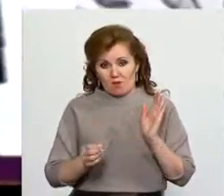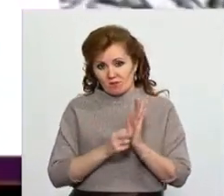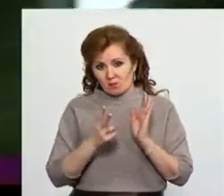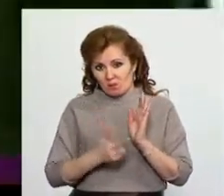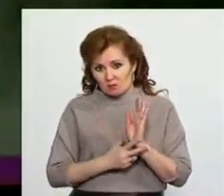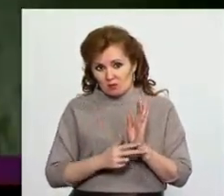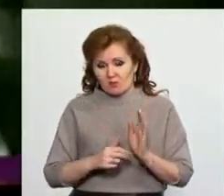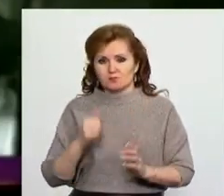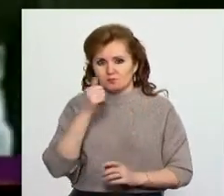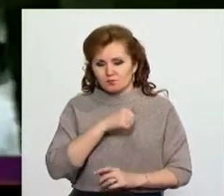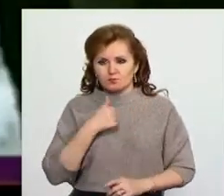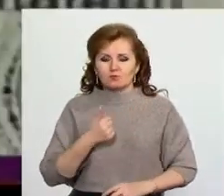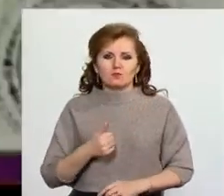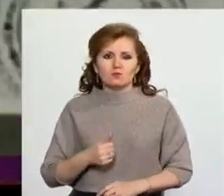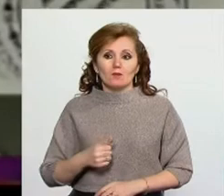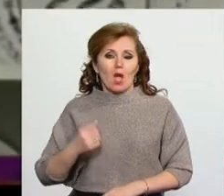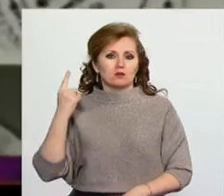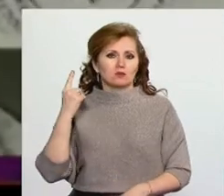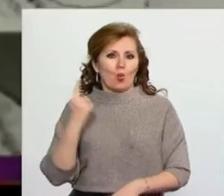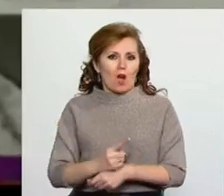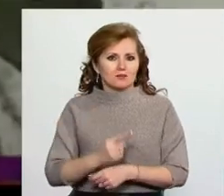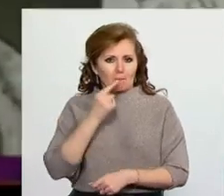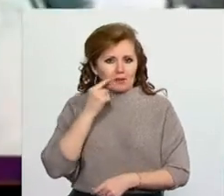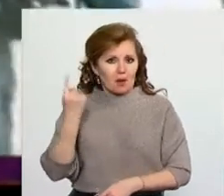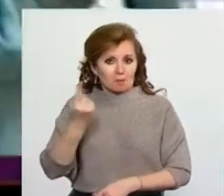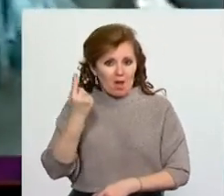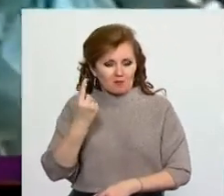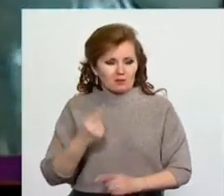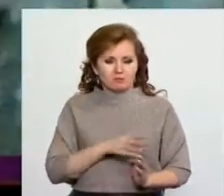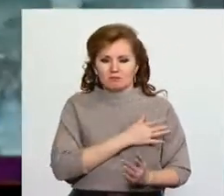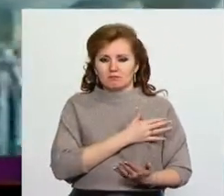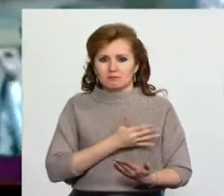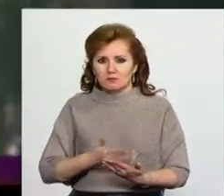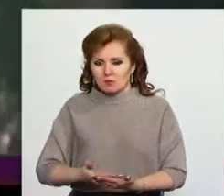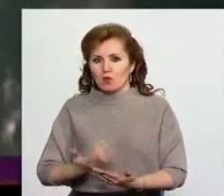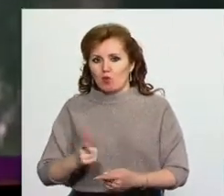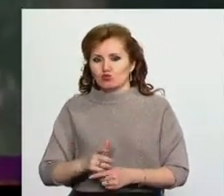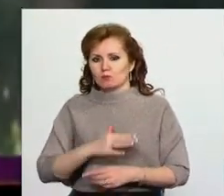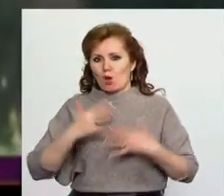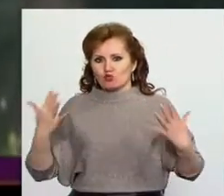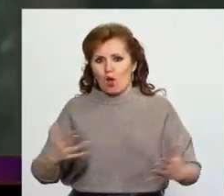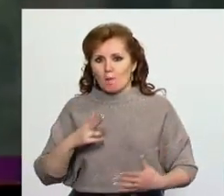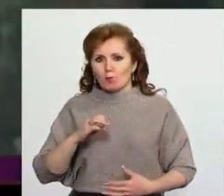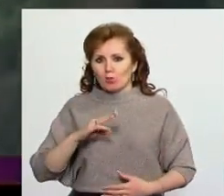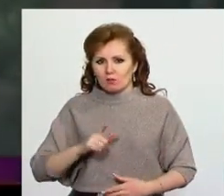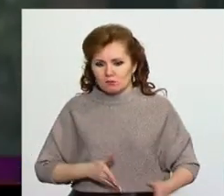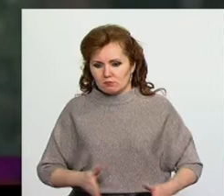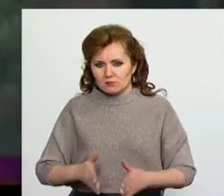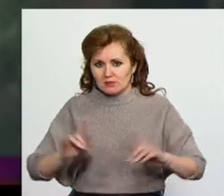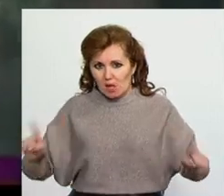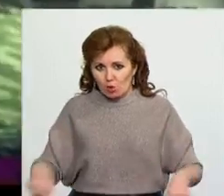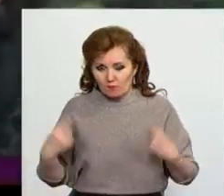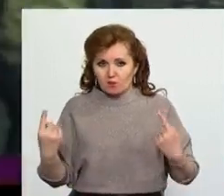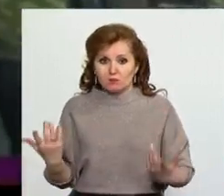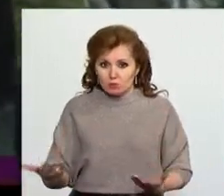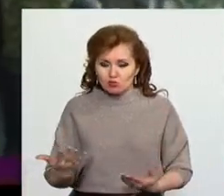Петровского указа о полиции до наших дней ведомство прошло долгий путь становления. Полиция сегодня является самым многочисленным